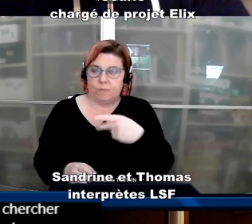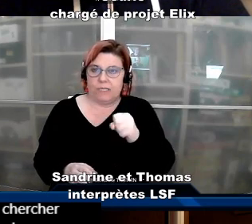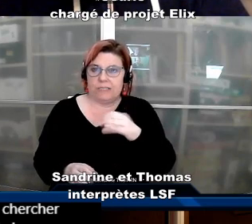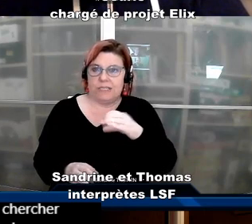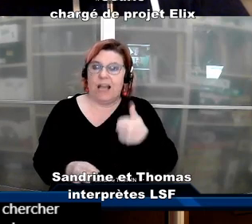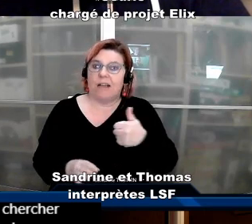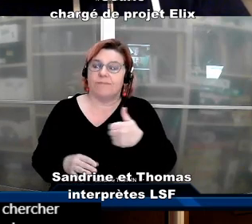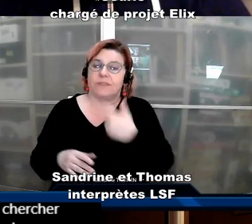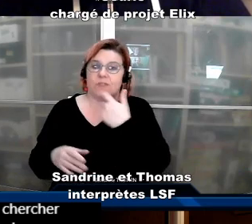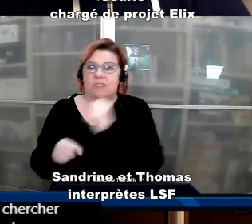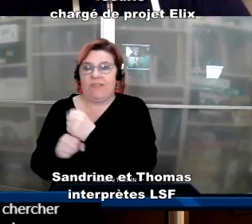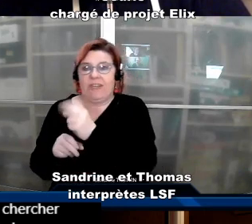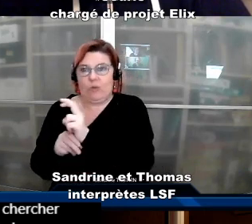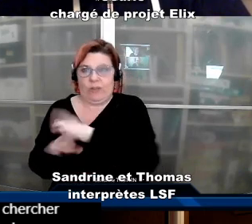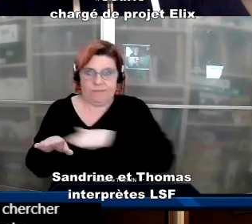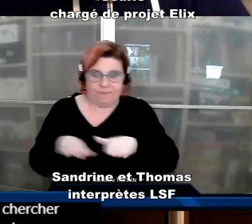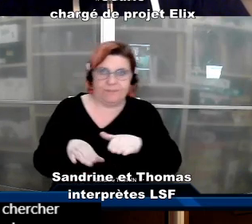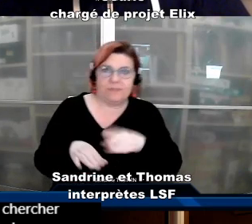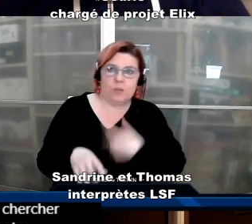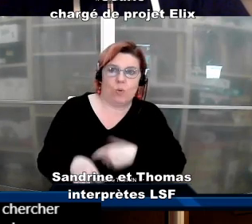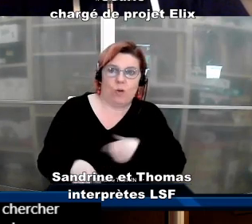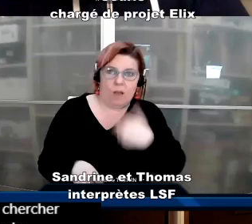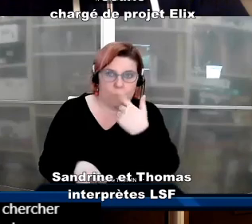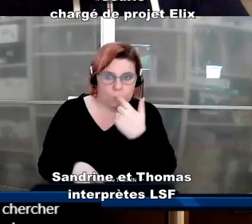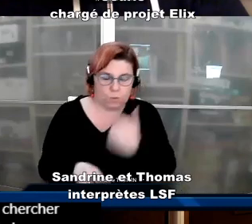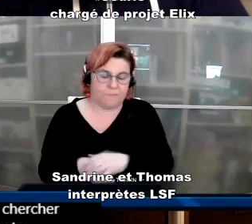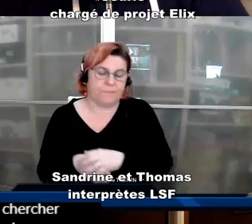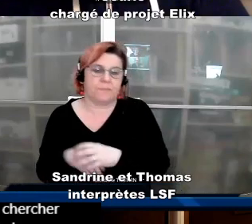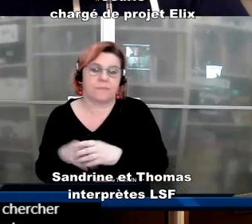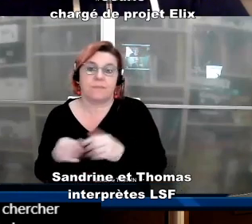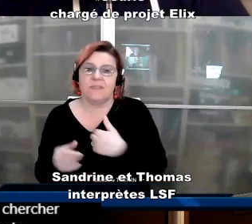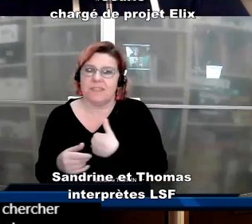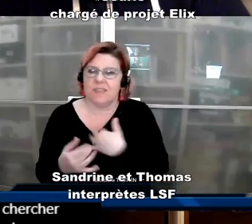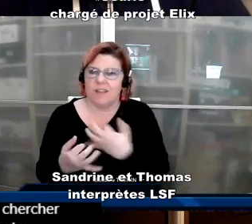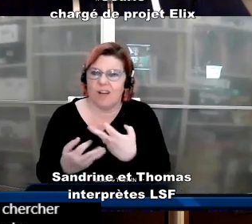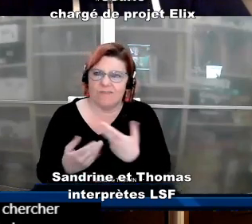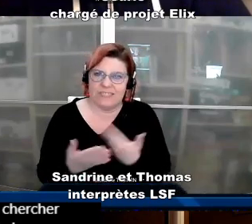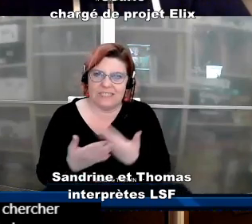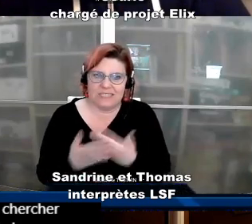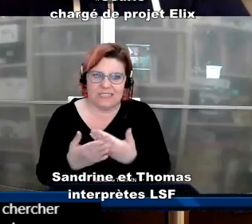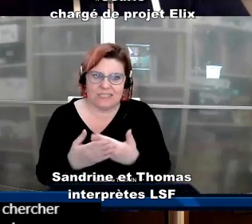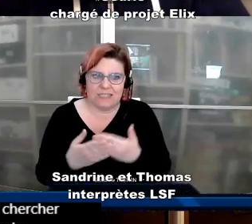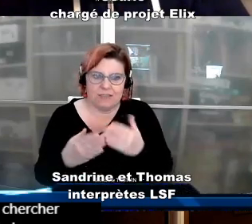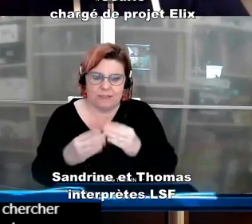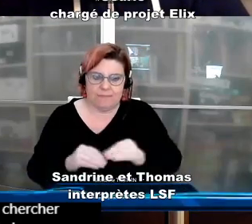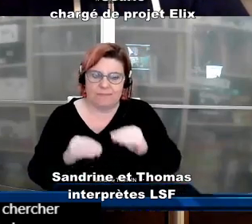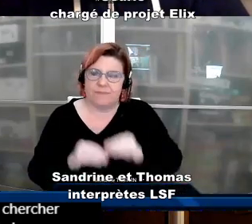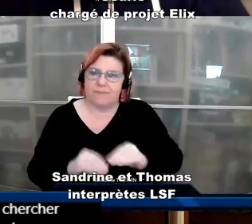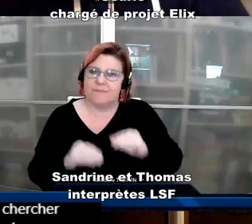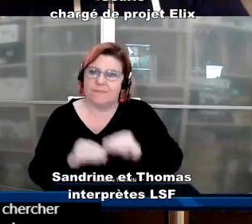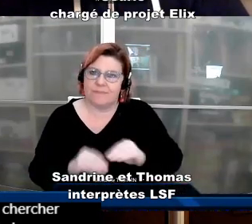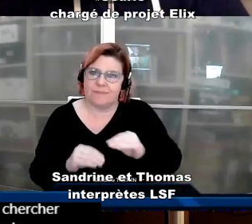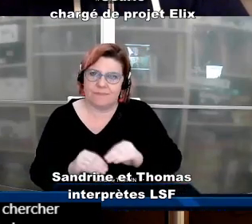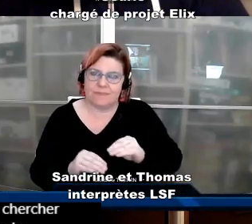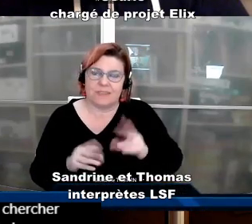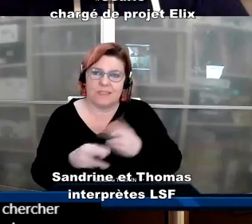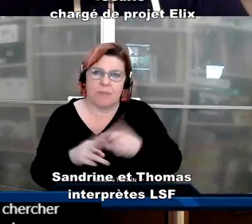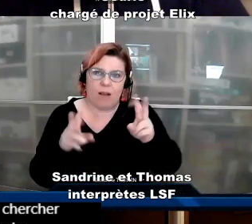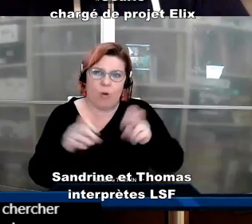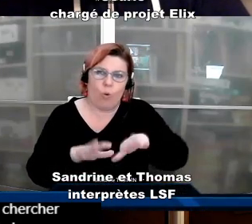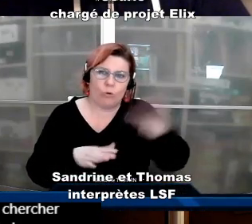d'éducateur. Et donc, j'aimerais bien pouvoir enseigner le module Autrement Capable, qui permet d'enseigner le